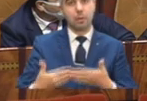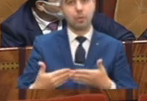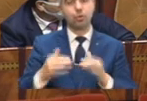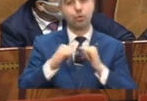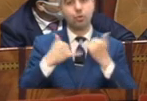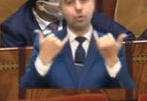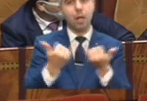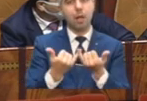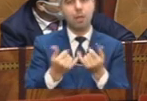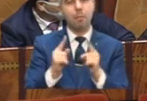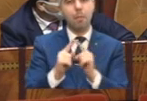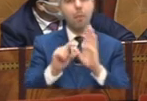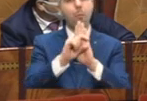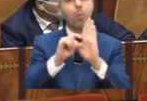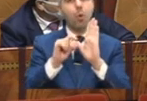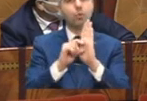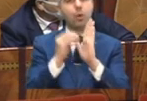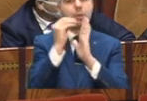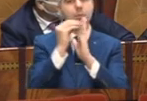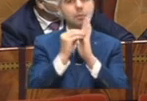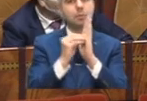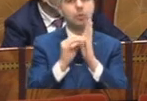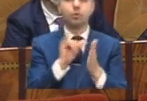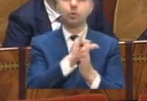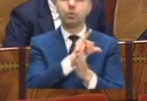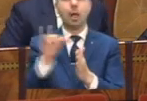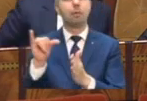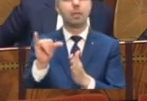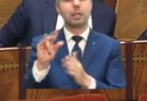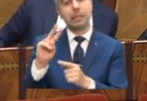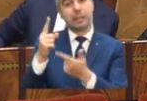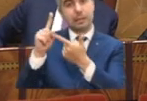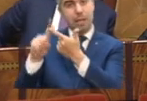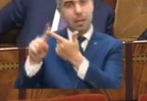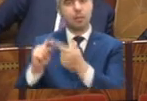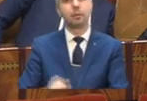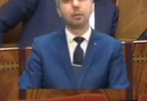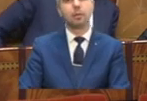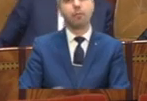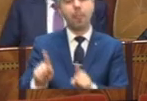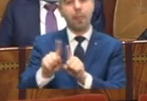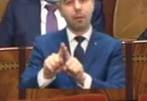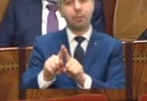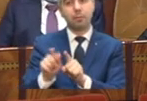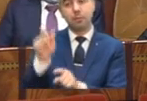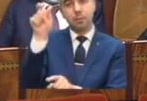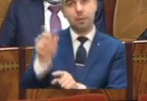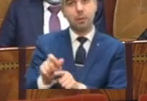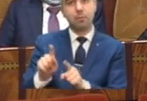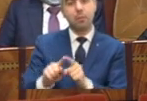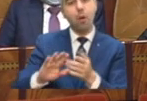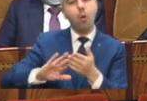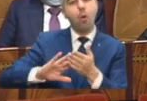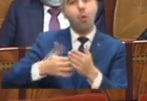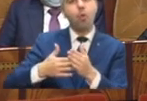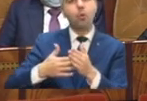إلى غير المواضع المحددة. باش نكونوا واضحين. وثانيا فعلى السيد النائب ان يسحب